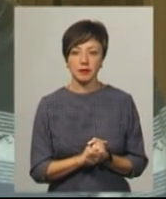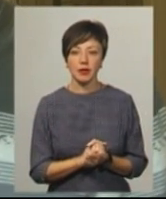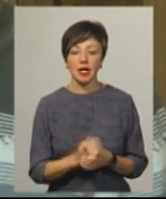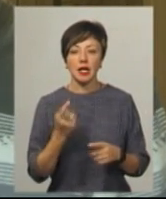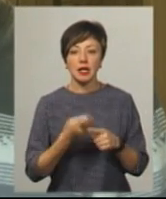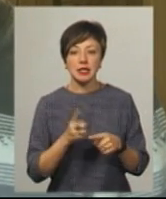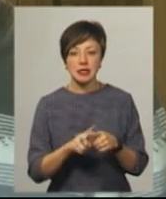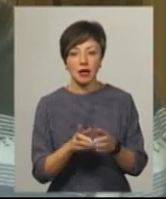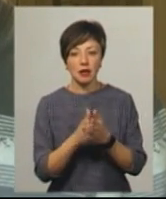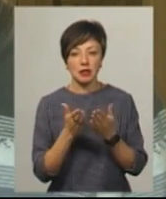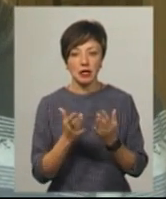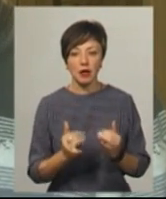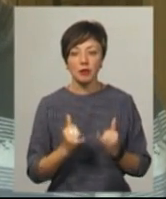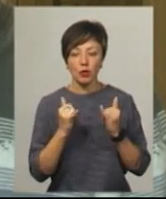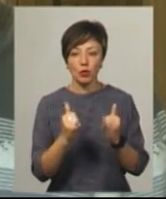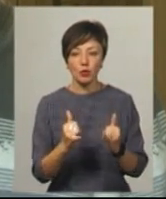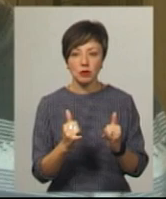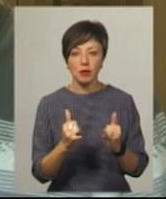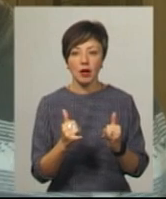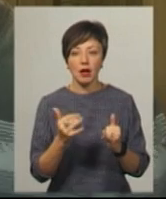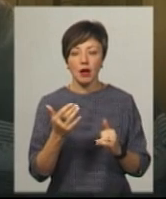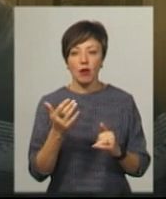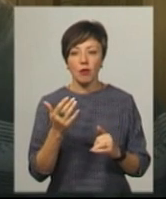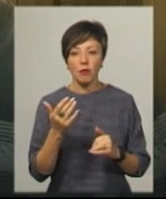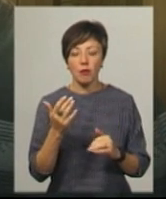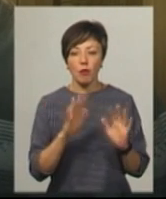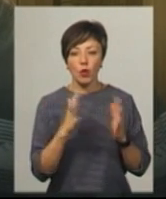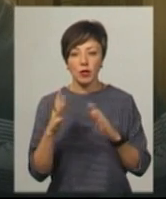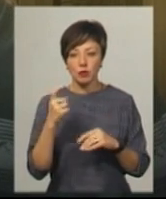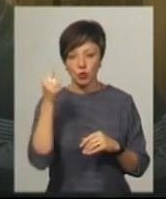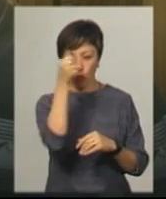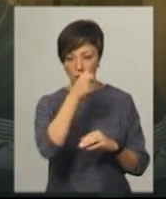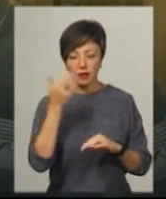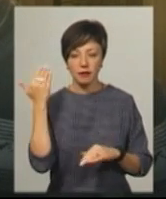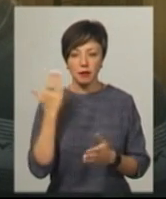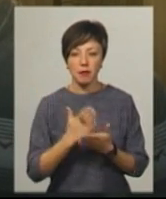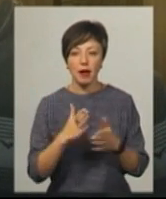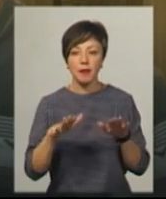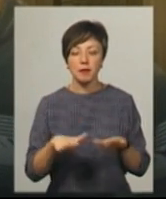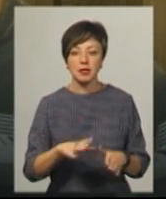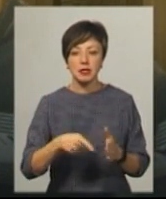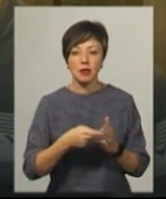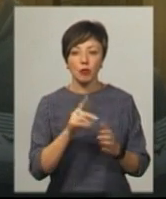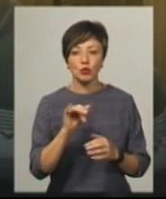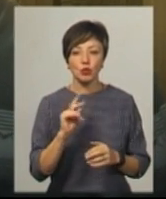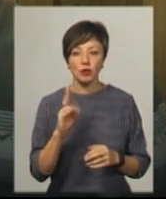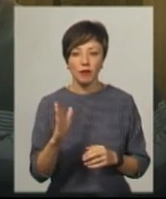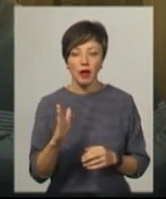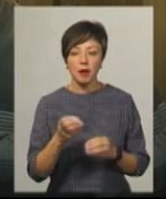Ця книга приурочена трагічним подіям сторічної давнини, які мали місце в Проскурії.